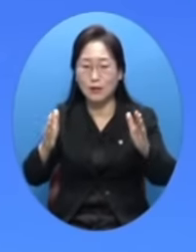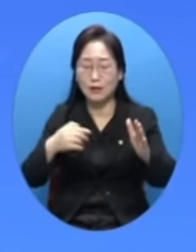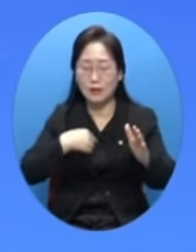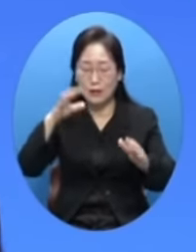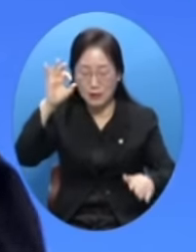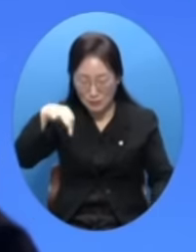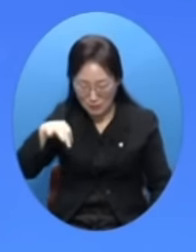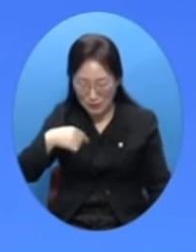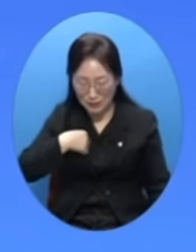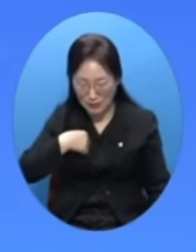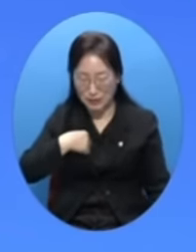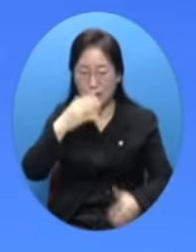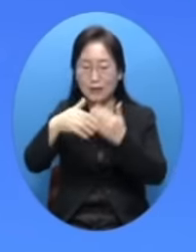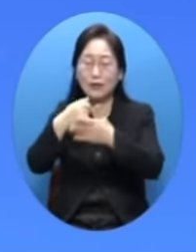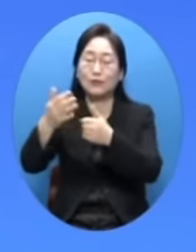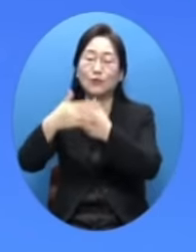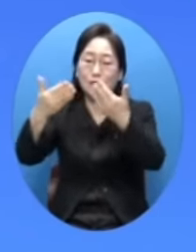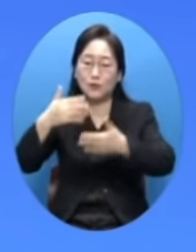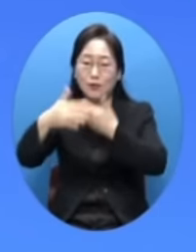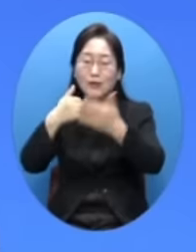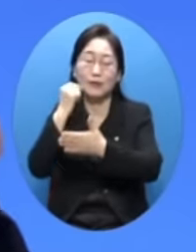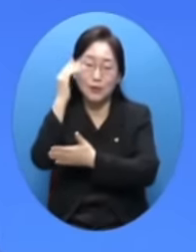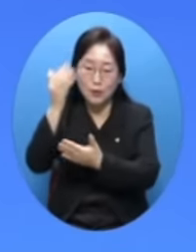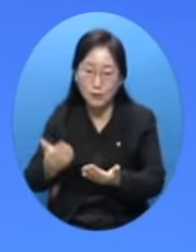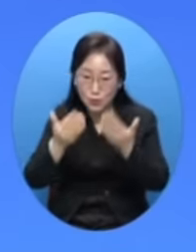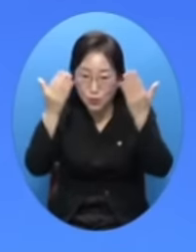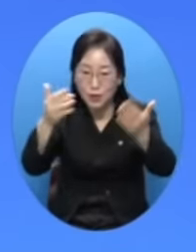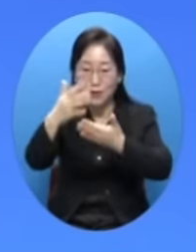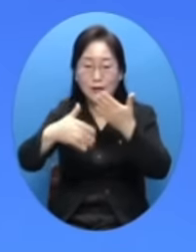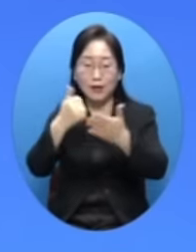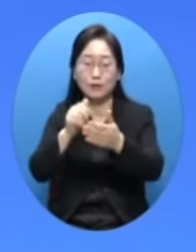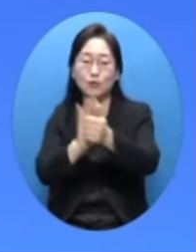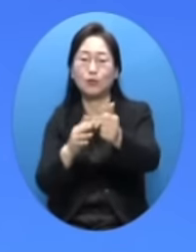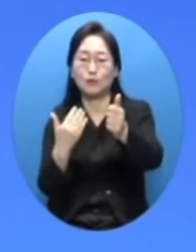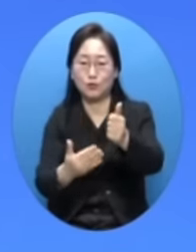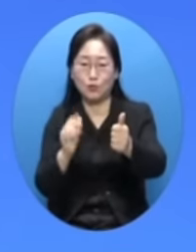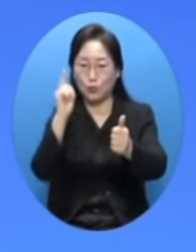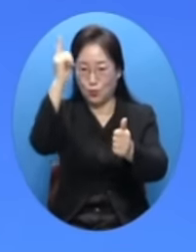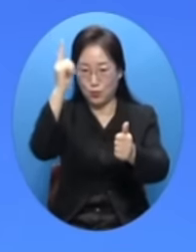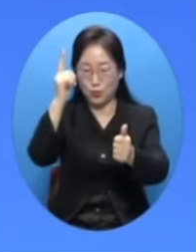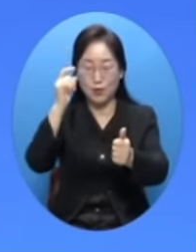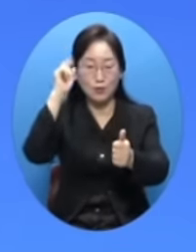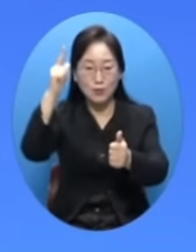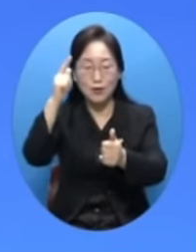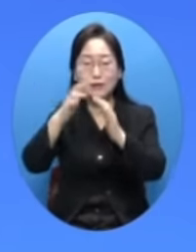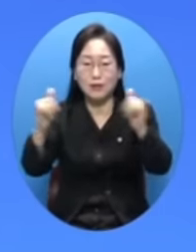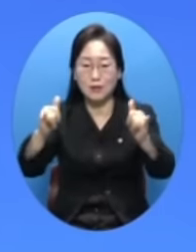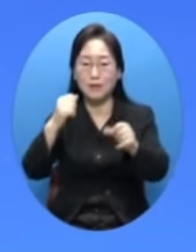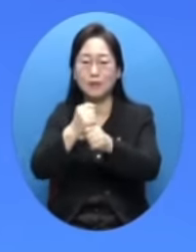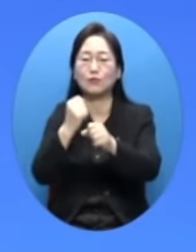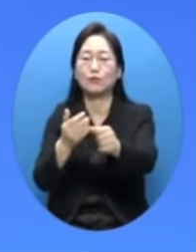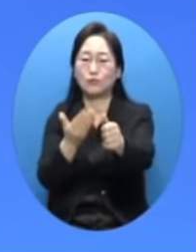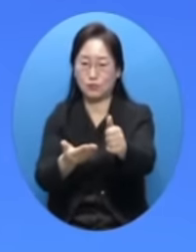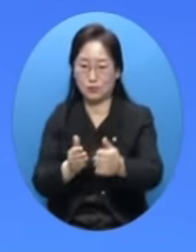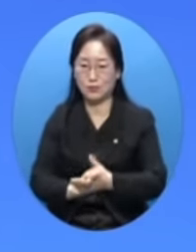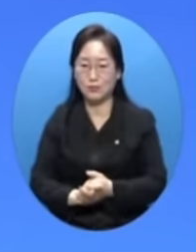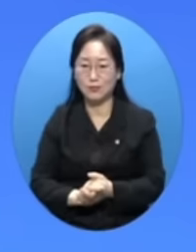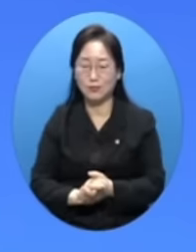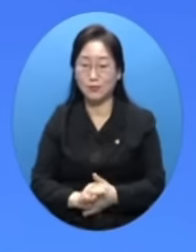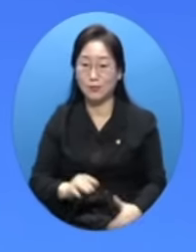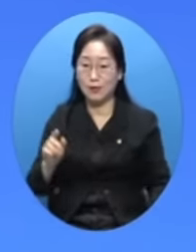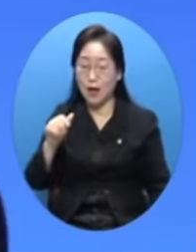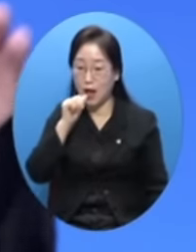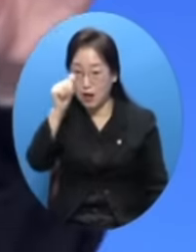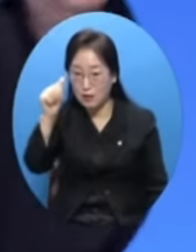아닙니다 하나님 나와 함께 하십니다 주님께 영광 돌리면 주님께서 우리 함께 하셔서 우리를 높여주시고 위대한 하나님의 사람으로 만들어 줄 것입니다 어떤